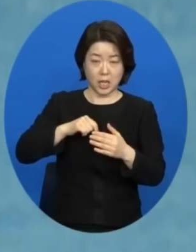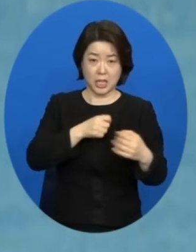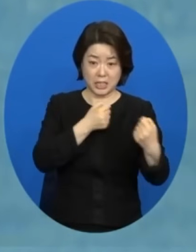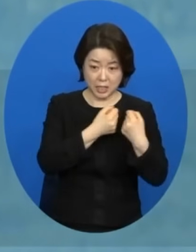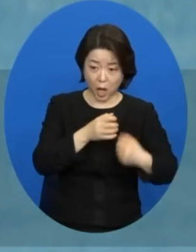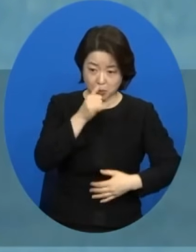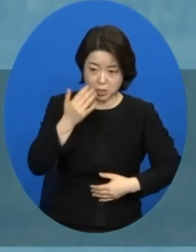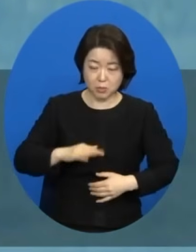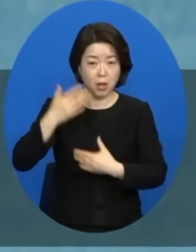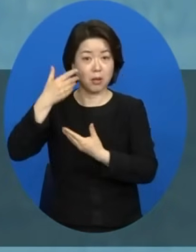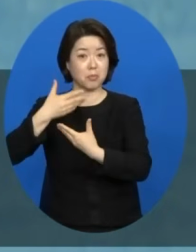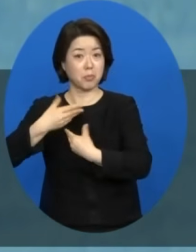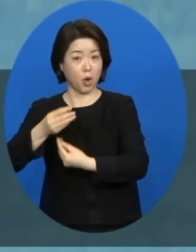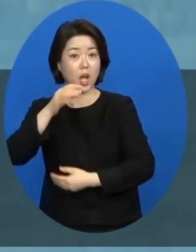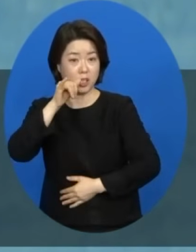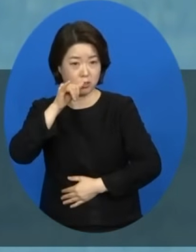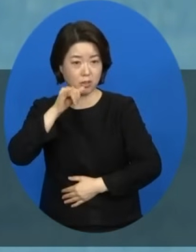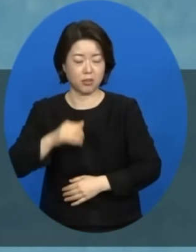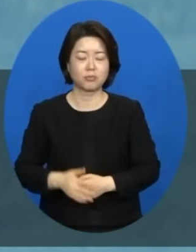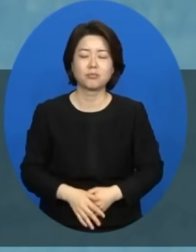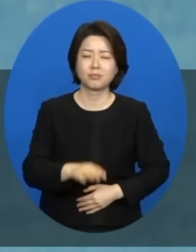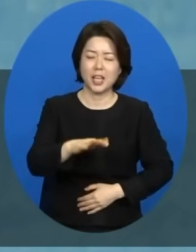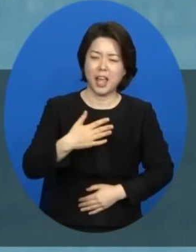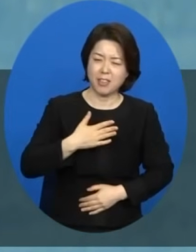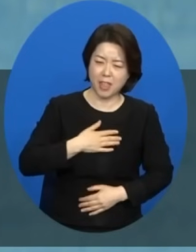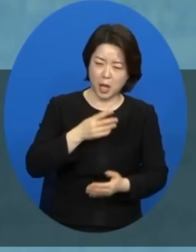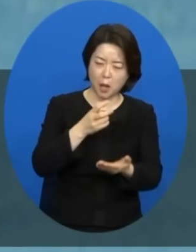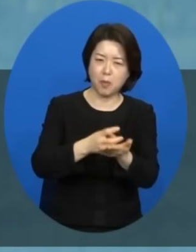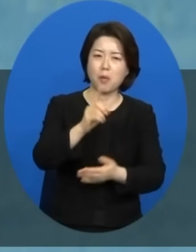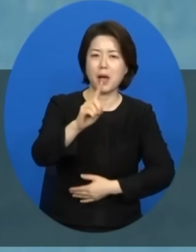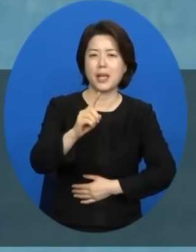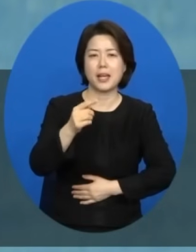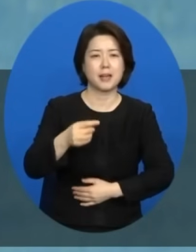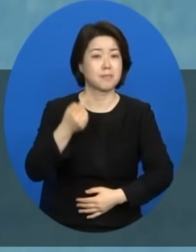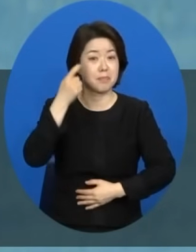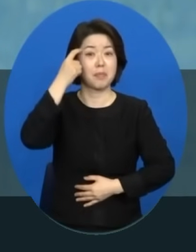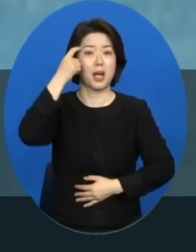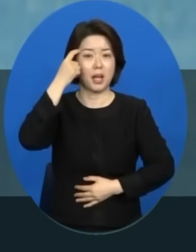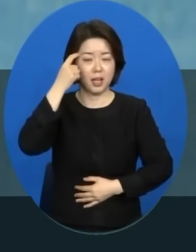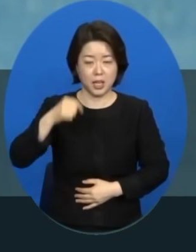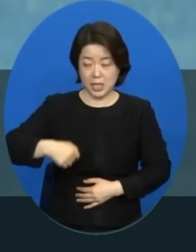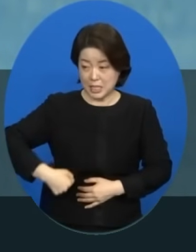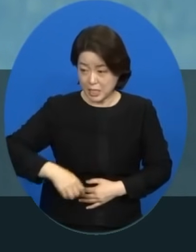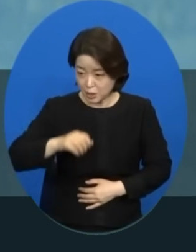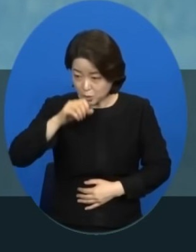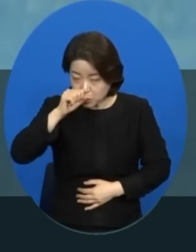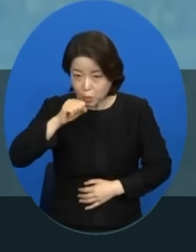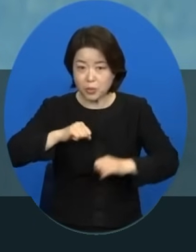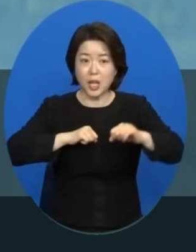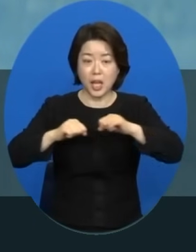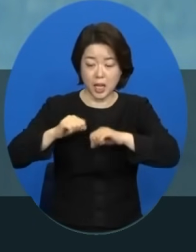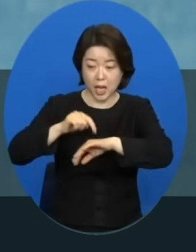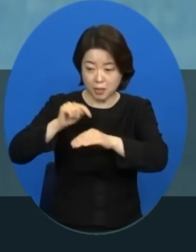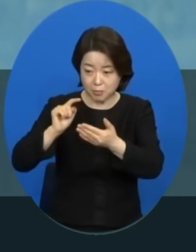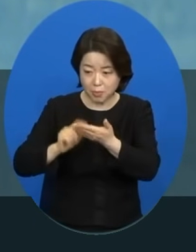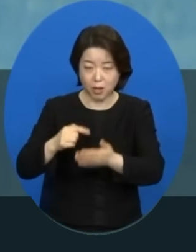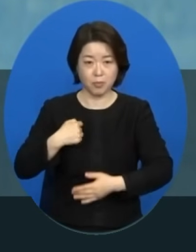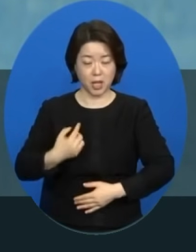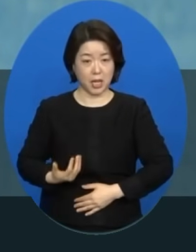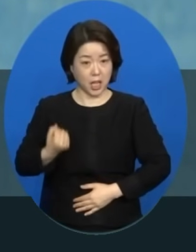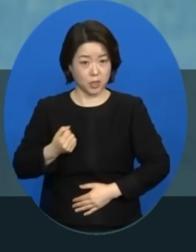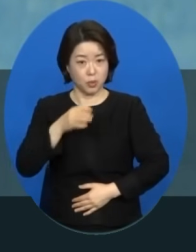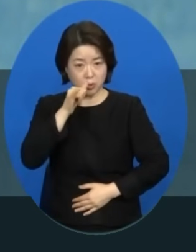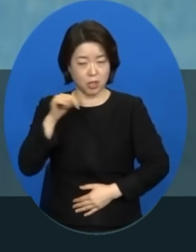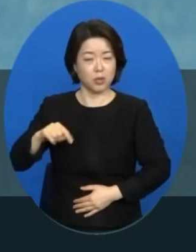7장 21절에 그러므로 내가 한 법을 깨달은 눈이 선을 행하기 원하는 나에게, 자, 선을 행하는 마음이 있다는 것은 성령이 있어서